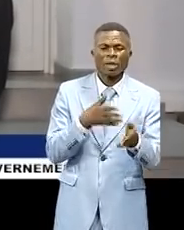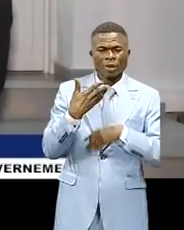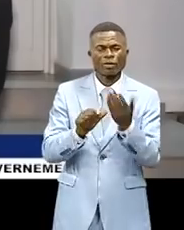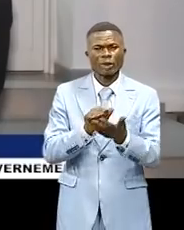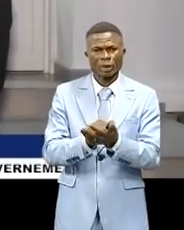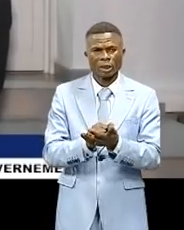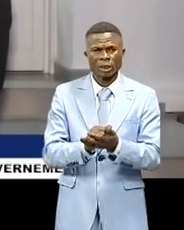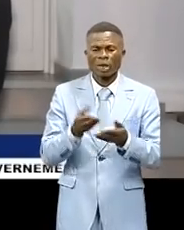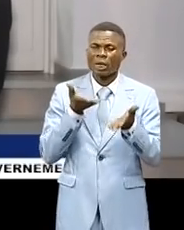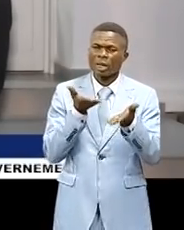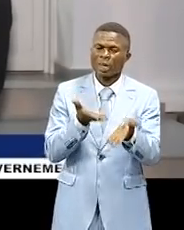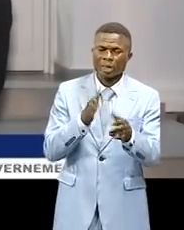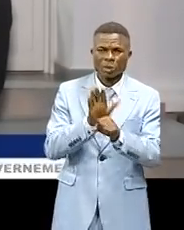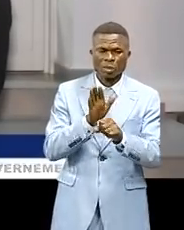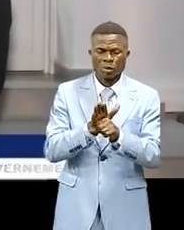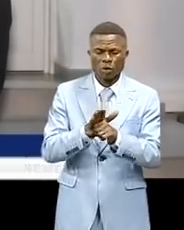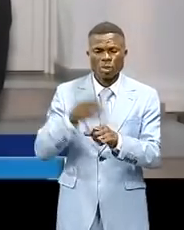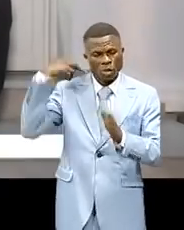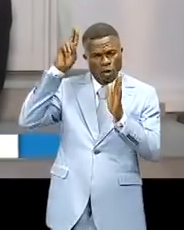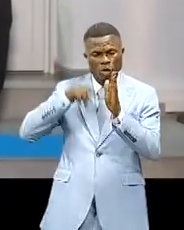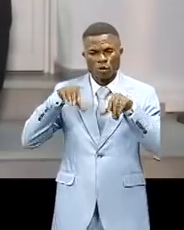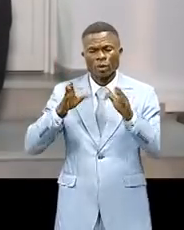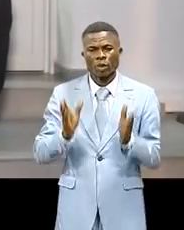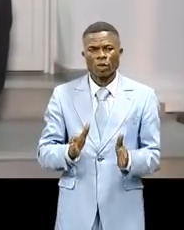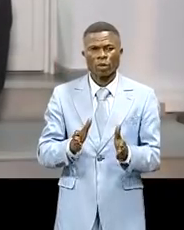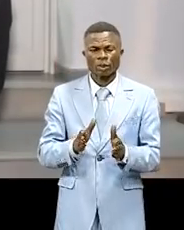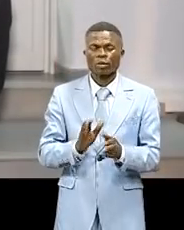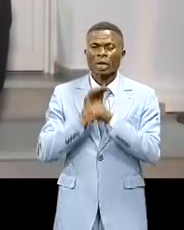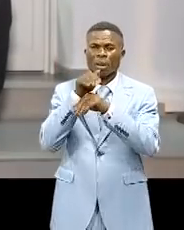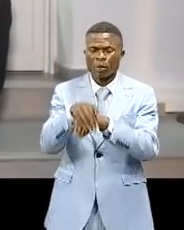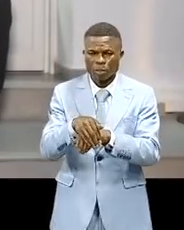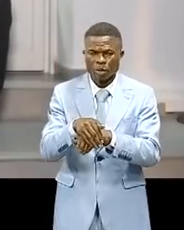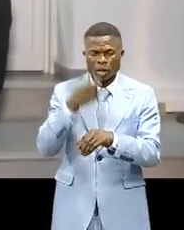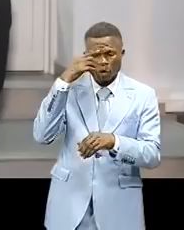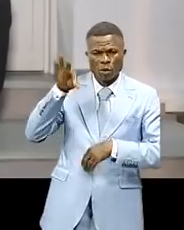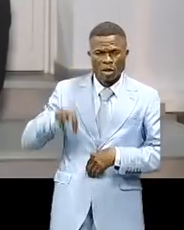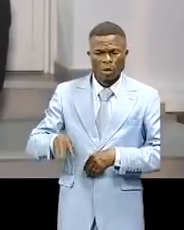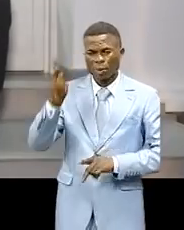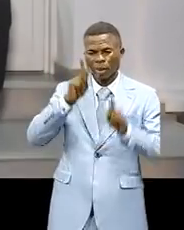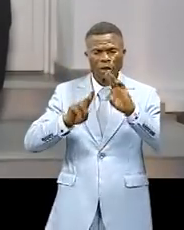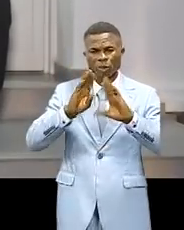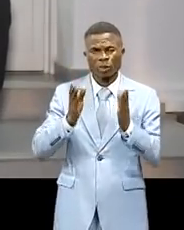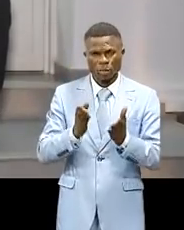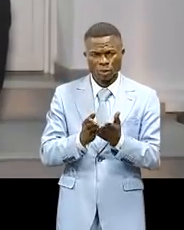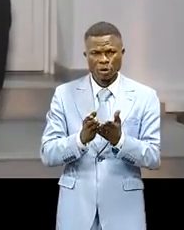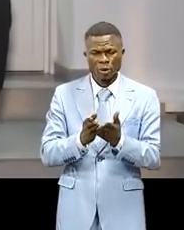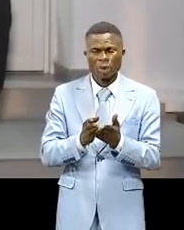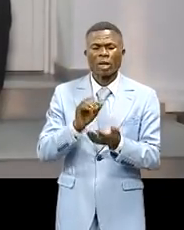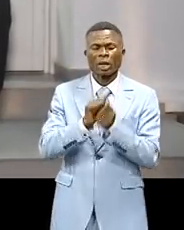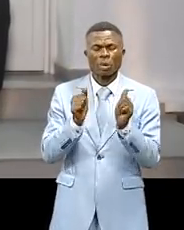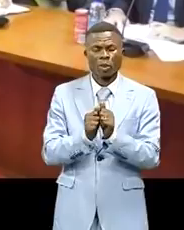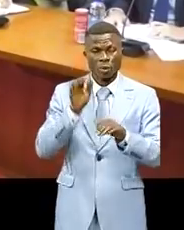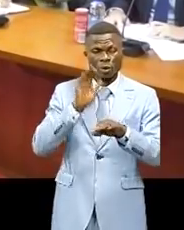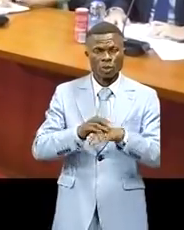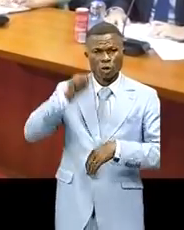pour leur permettre aux côtés du gouvernement congolais d'intervenir qu'on saveurs de populations qui sont touchés pour le moment